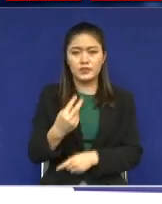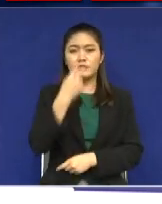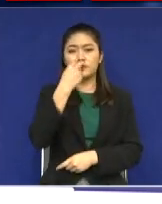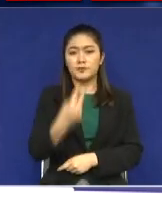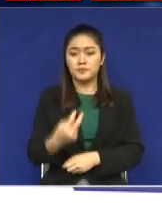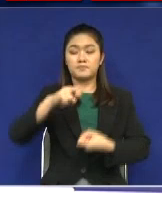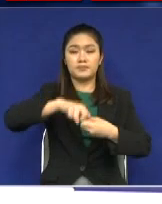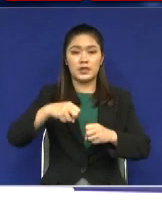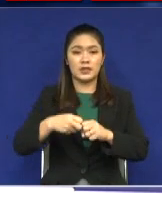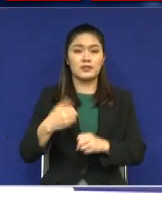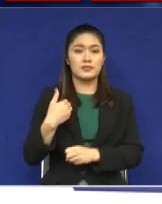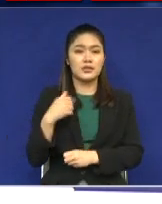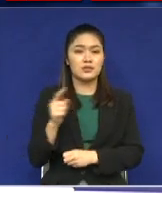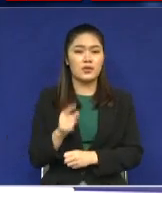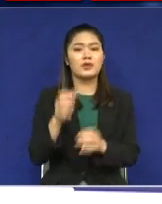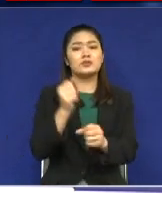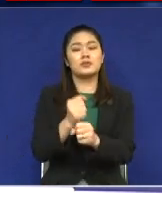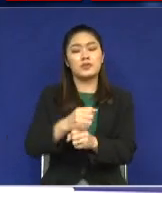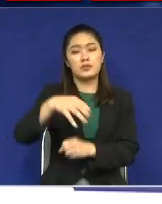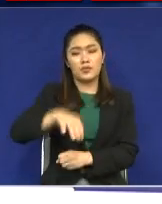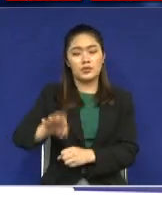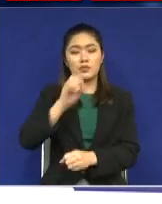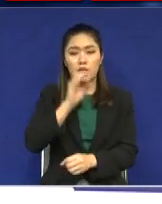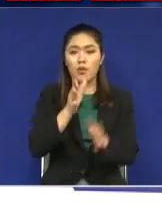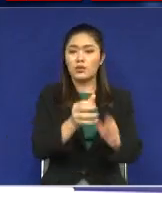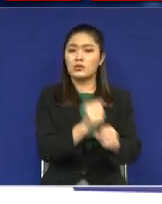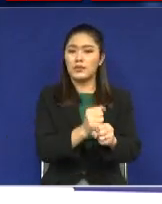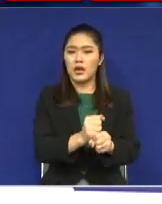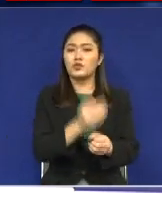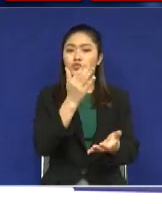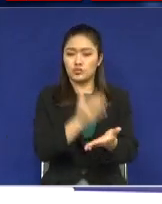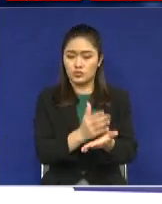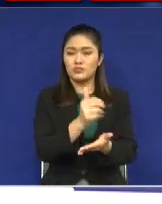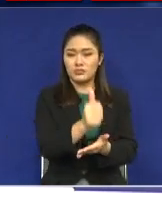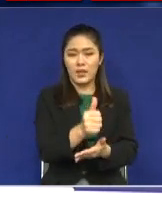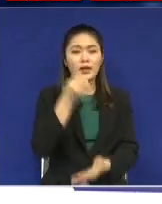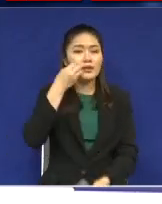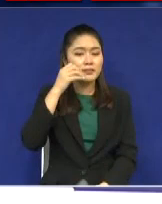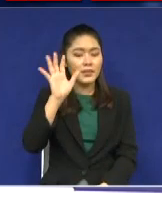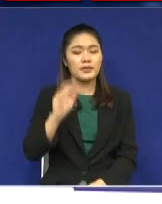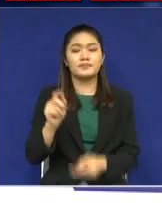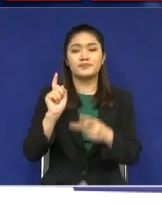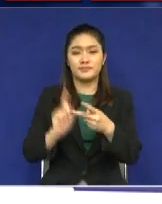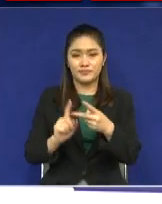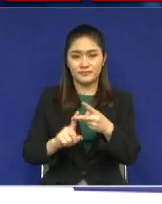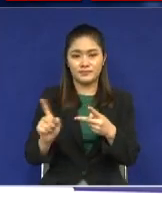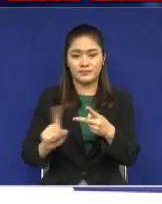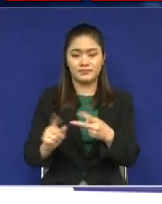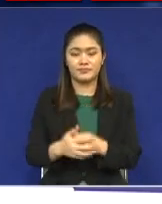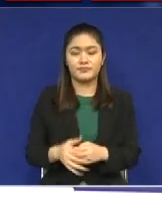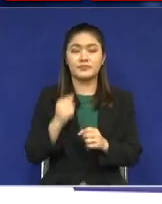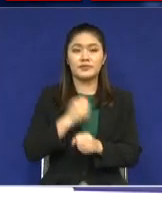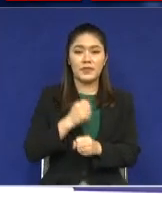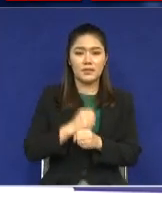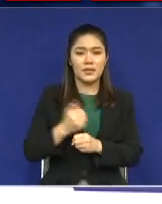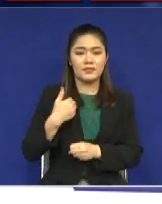ใจเนี่ยให้ที่ทำงานเนี่ยแจ้งกับพนักงานว่าให้สามารถหยุดงานได้นะครับอันที่2เนี่ยที่ทำงานนี่จะ